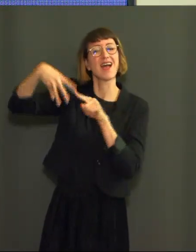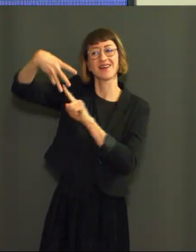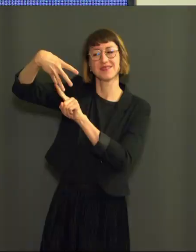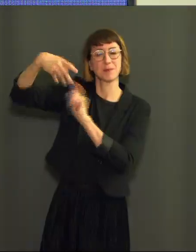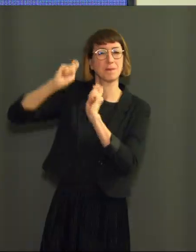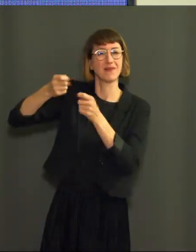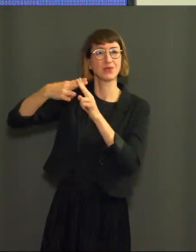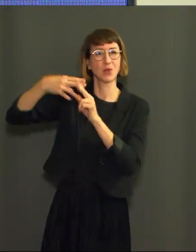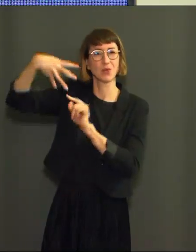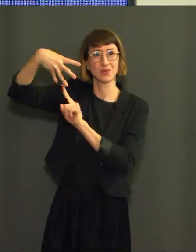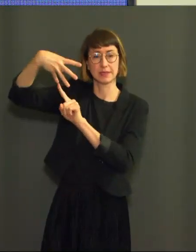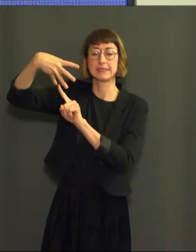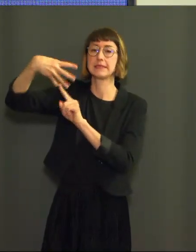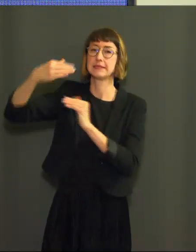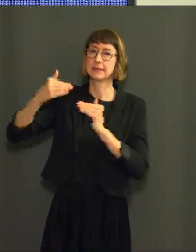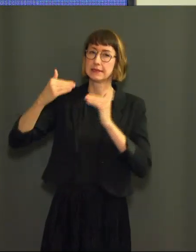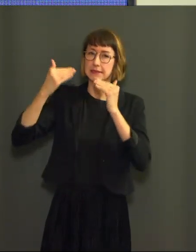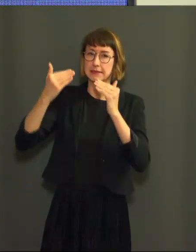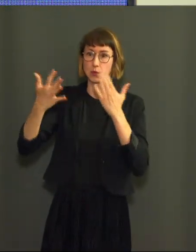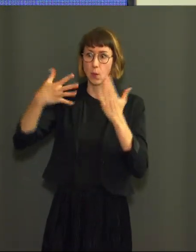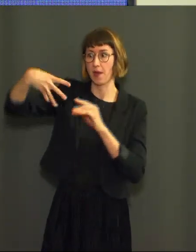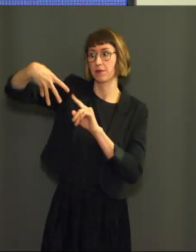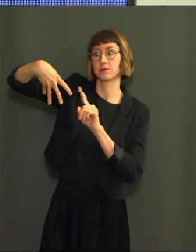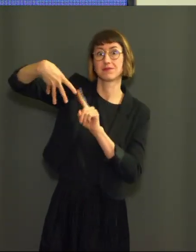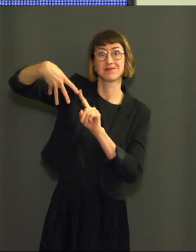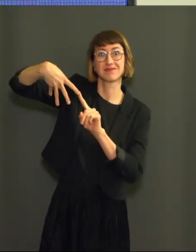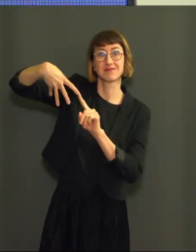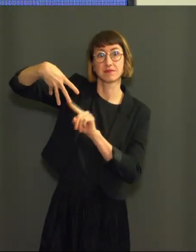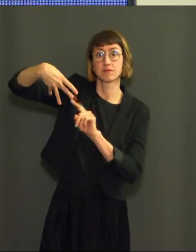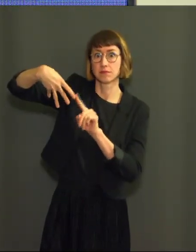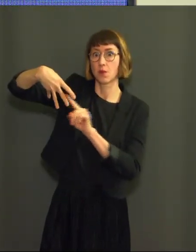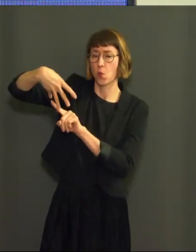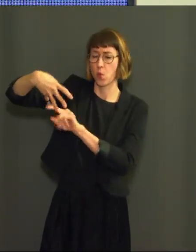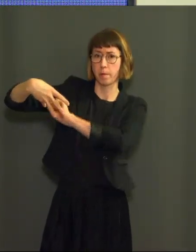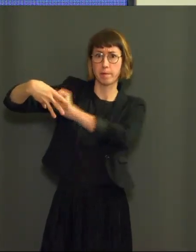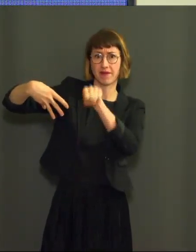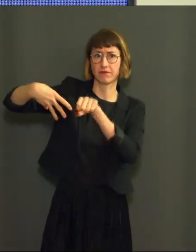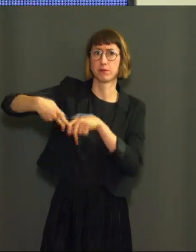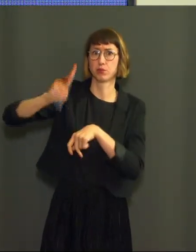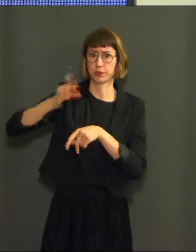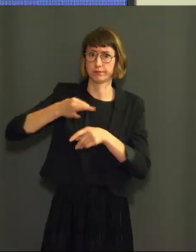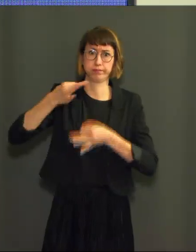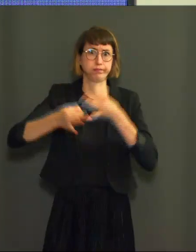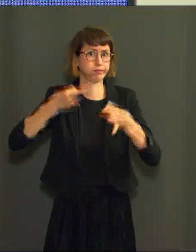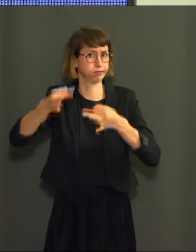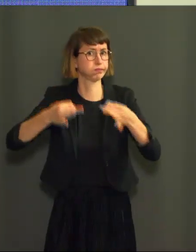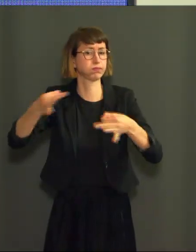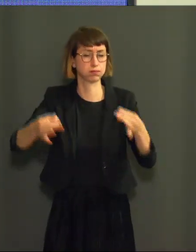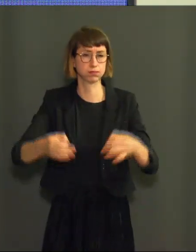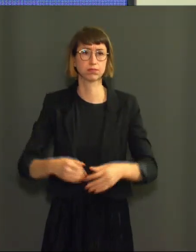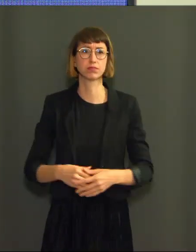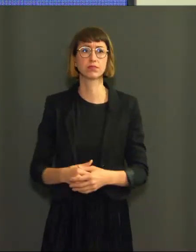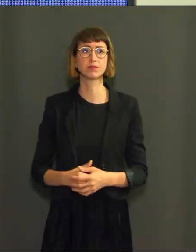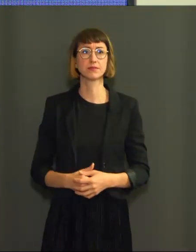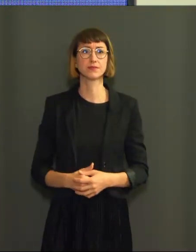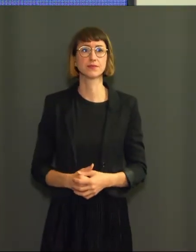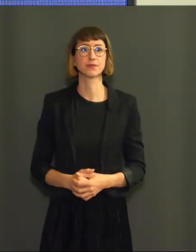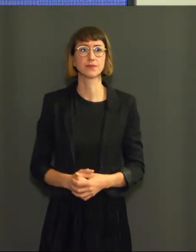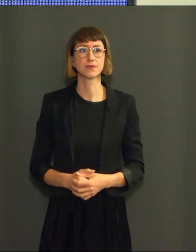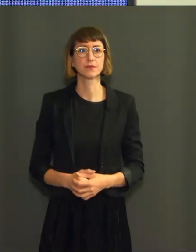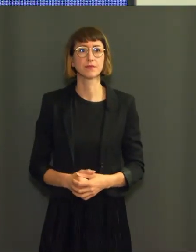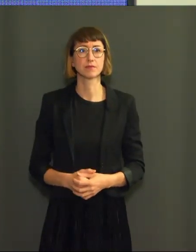UK ou variant maintenant Alpha, et donc peut encore provoquer de nombreuses infections, tout spécialement dans un groupe de